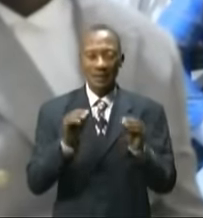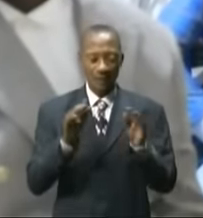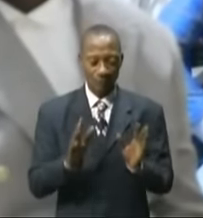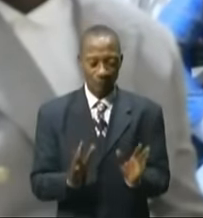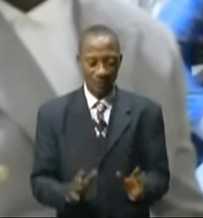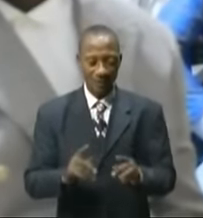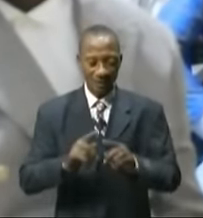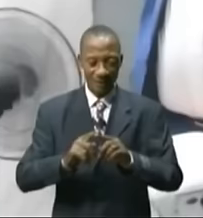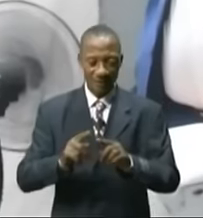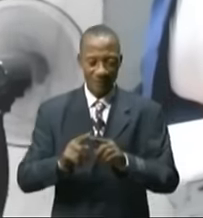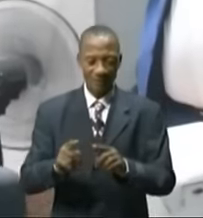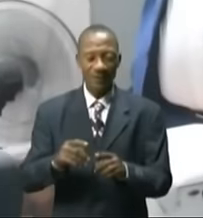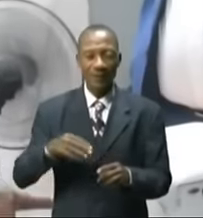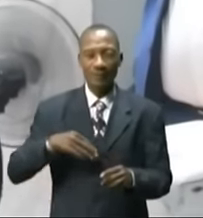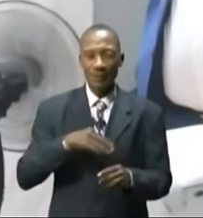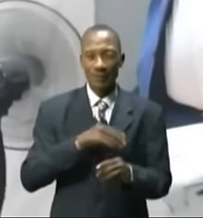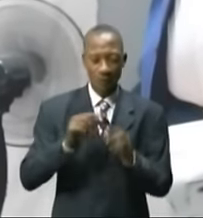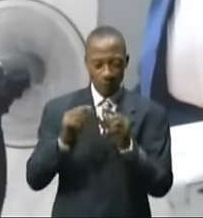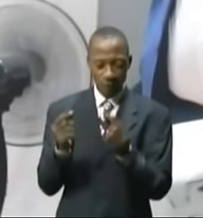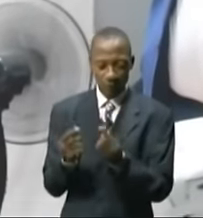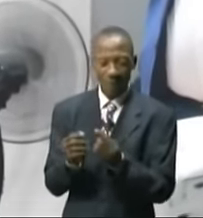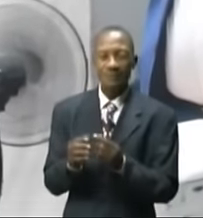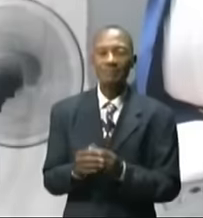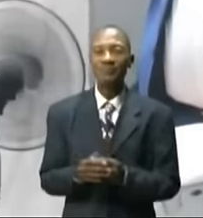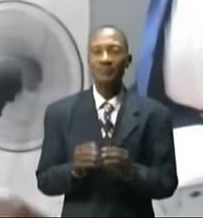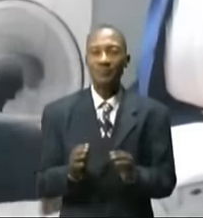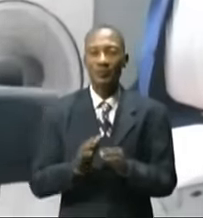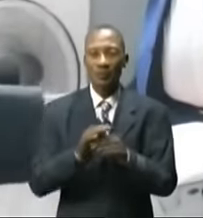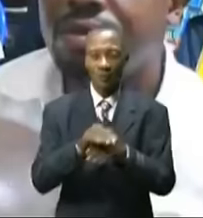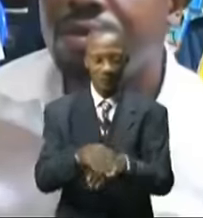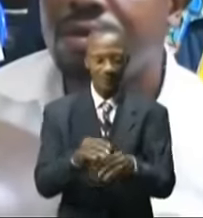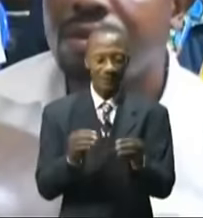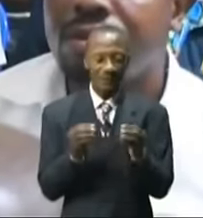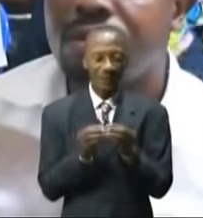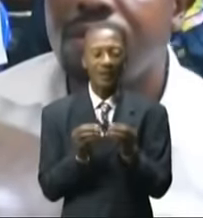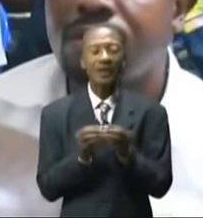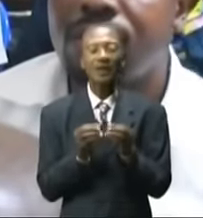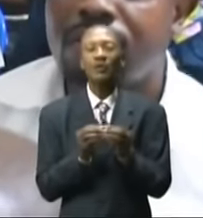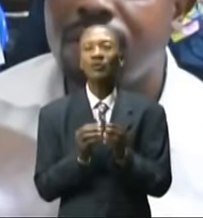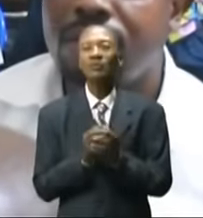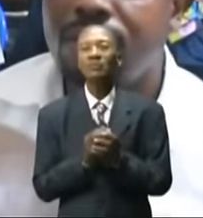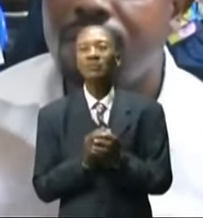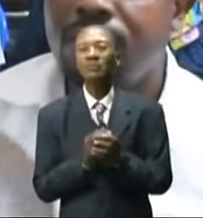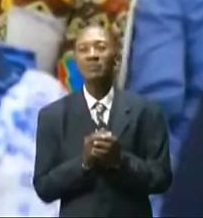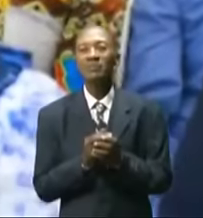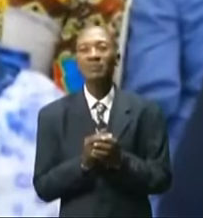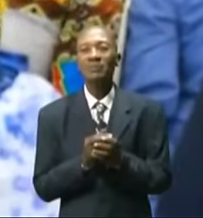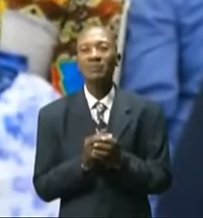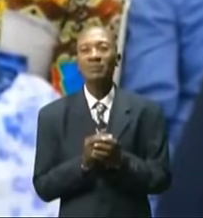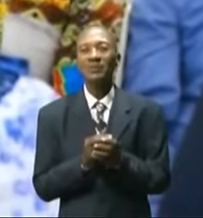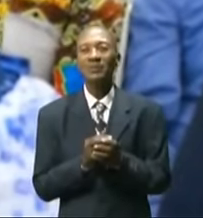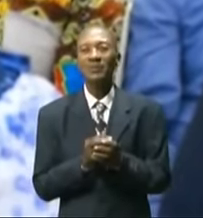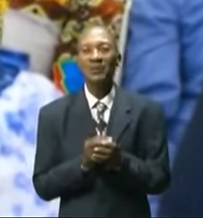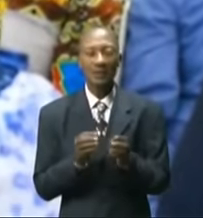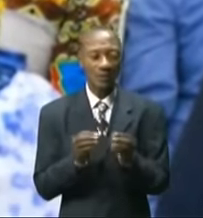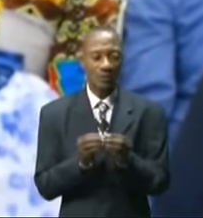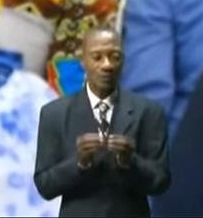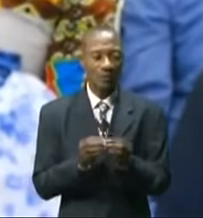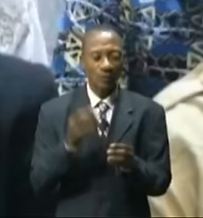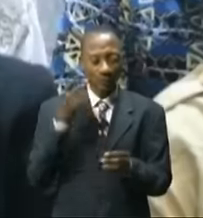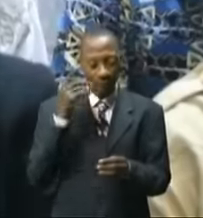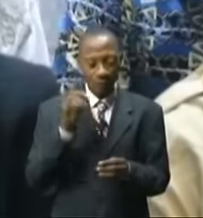parti ont marqué un temps d'arrêt pour réfléchir sur l'importance du système éducatif de qualité dans l'émergence de la